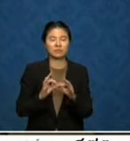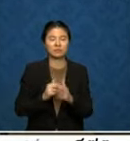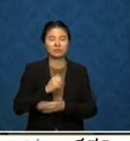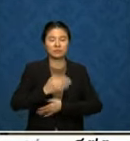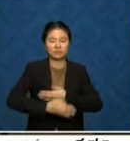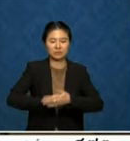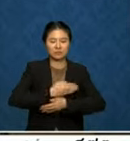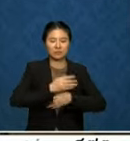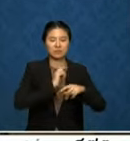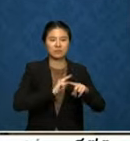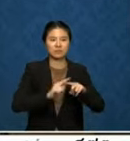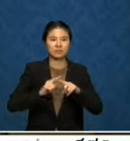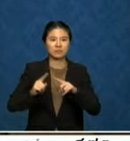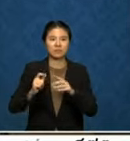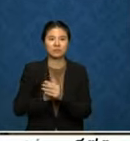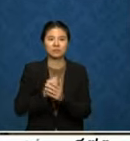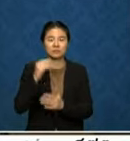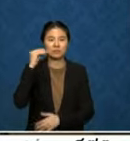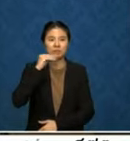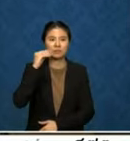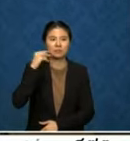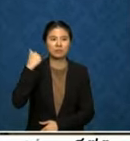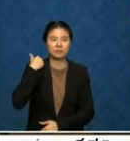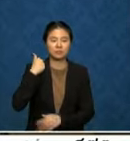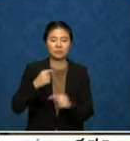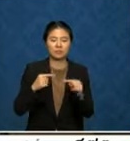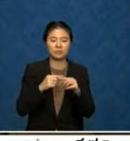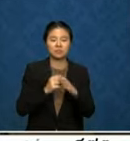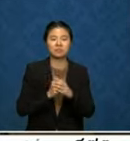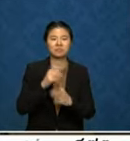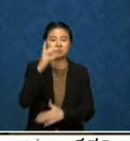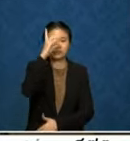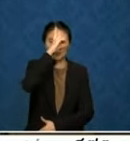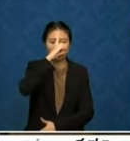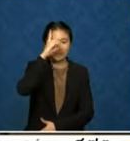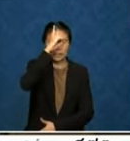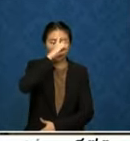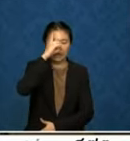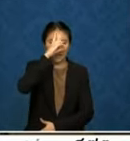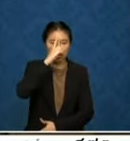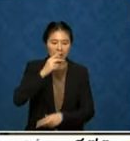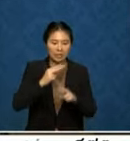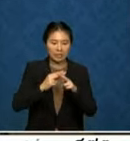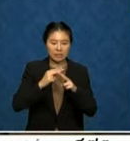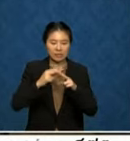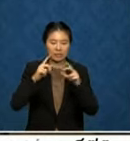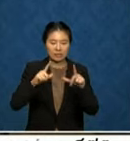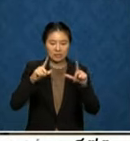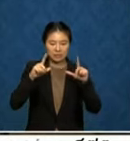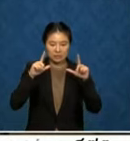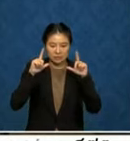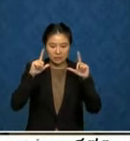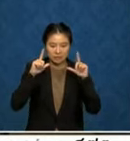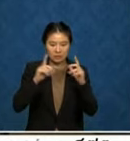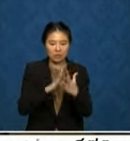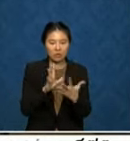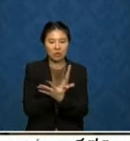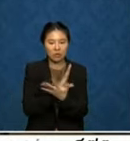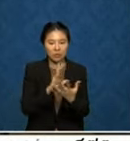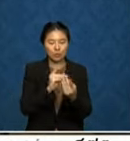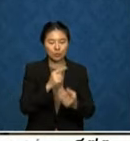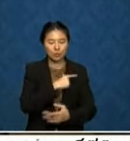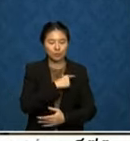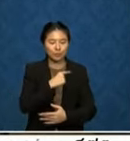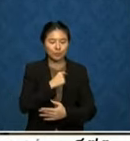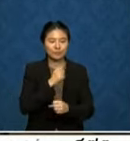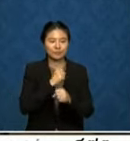ณะนี้ที่เราคุ้นเคยกันดีนะคะคือการใช้ดาราค่ะการใช้บุคคลมีชื่อเสียงคนมีเครดิตในสังคมมาเป็นพรีเ